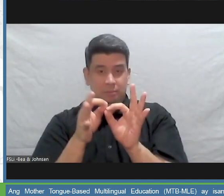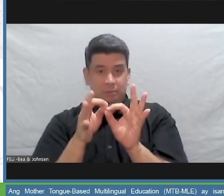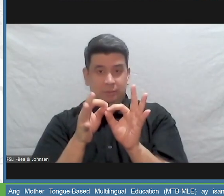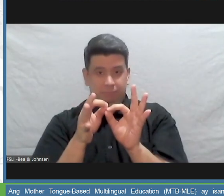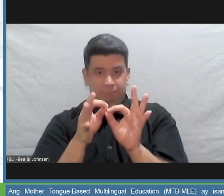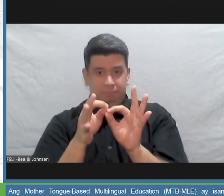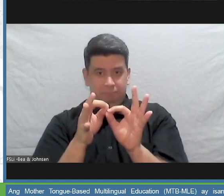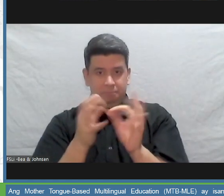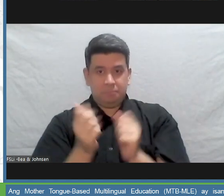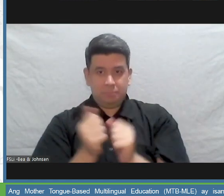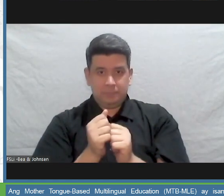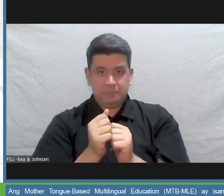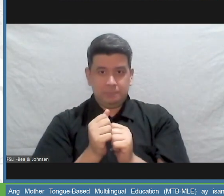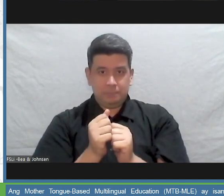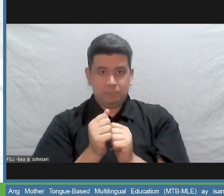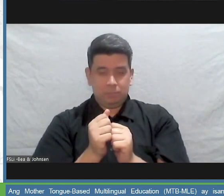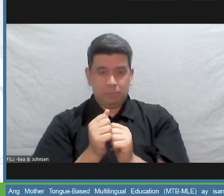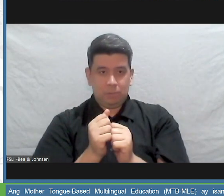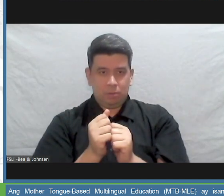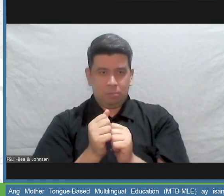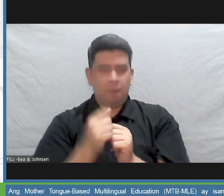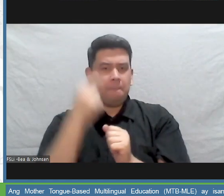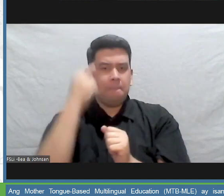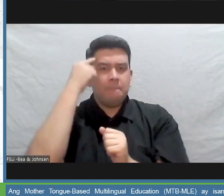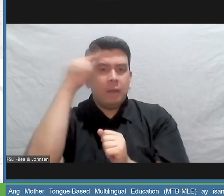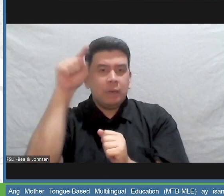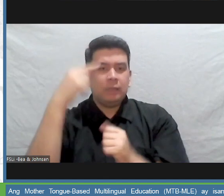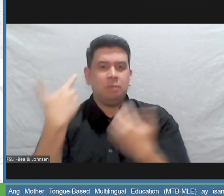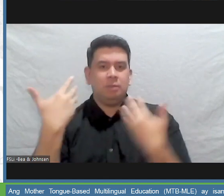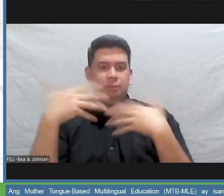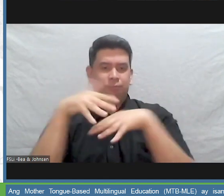sa pagsisikap, patuloy natin pagsisikap na maging inklusibo